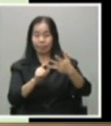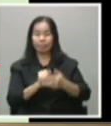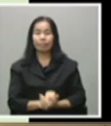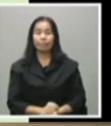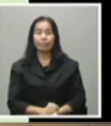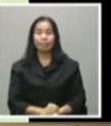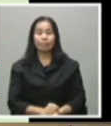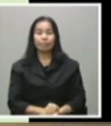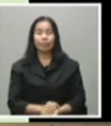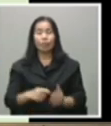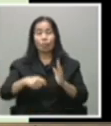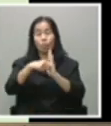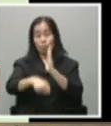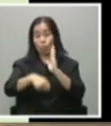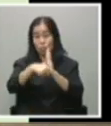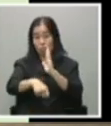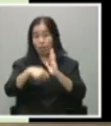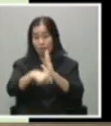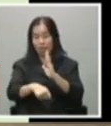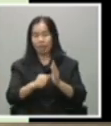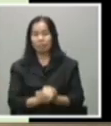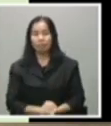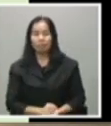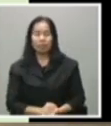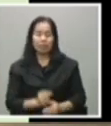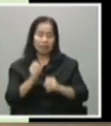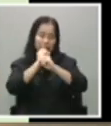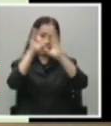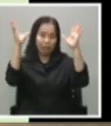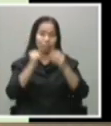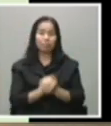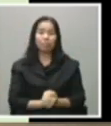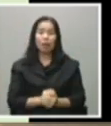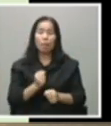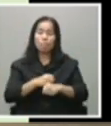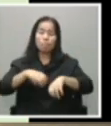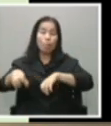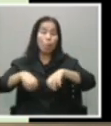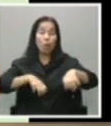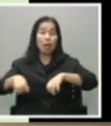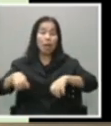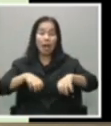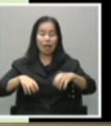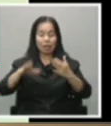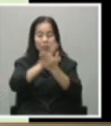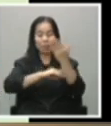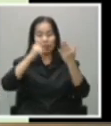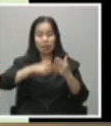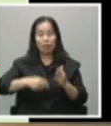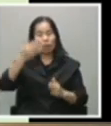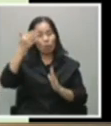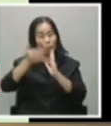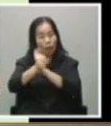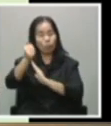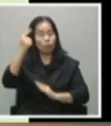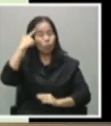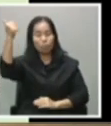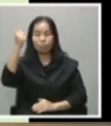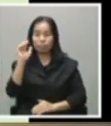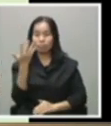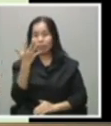ตุการณ์ที่โคราชแสดงให้เห็นถึงการบริหารราชการแผ่นดินโดยขาดความรู้ความสามารถ